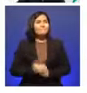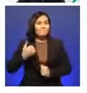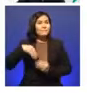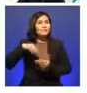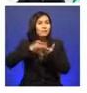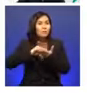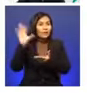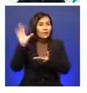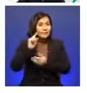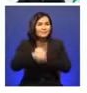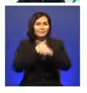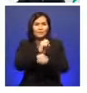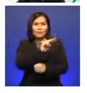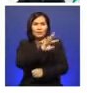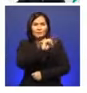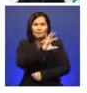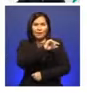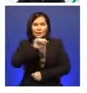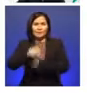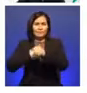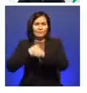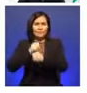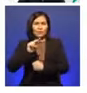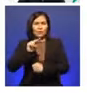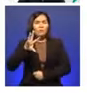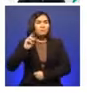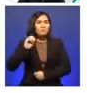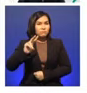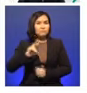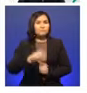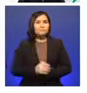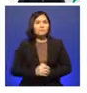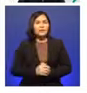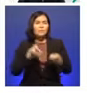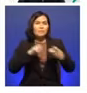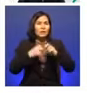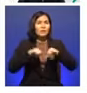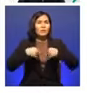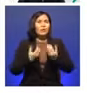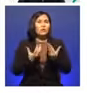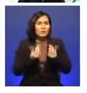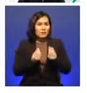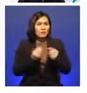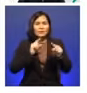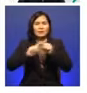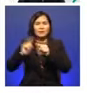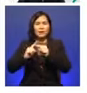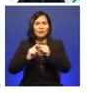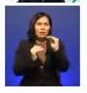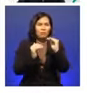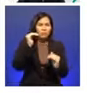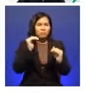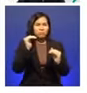ปี2549ถึง2562นะครับก็โดยรวมคือความเหลื่อมล้ำทรัพย์สินที่ดินแล้วก็นำมารายได้แล้วก็นำม